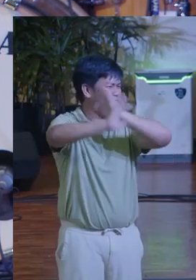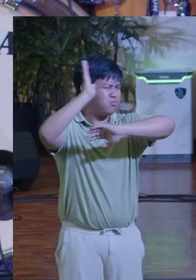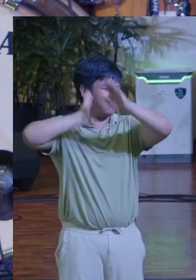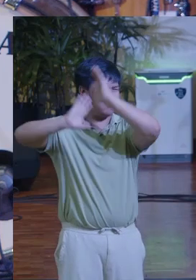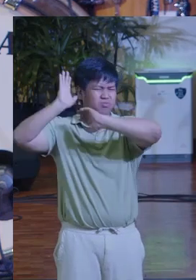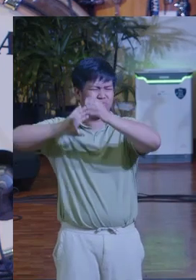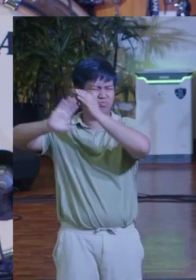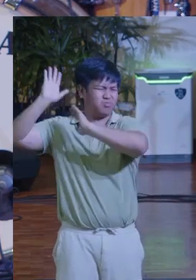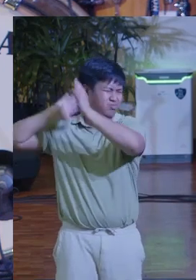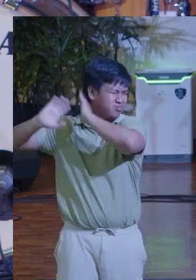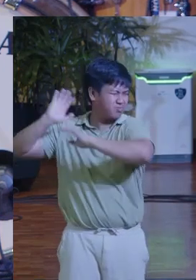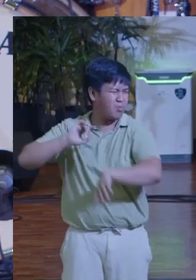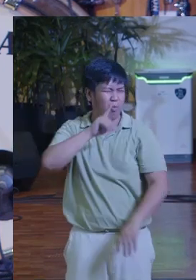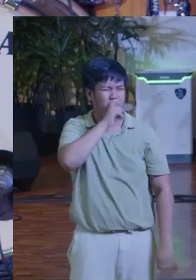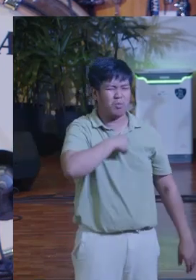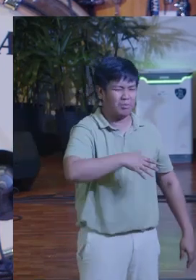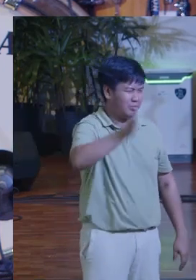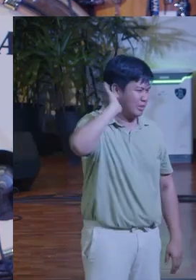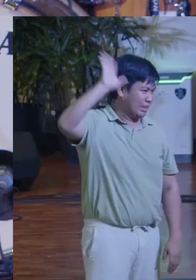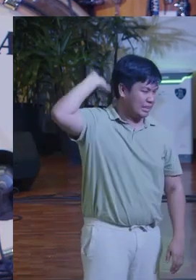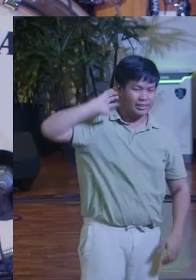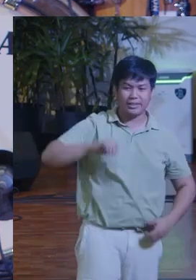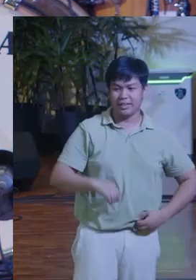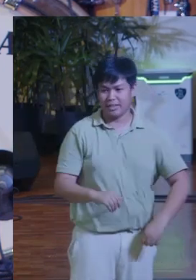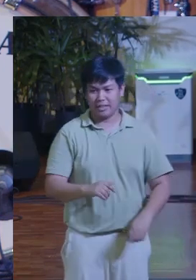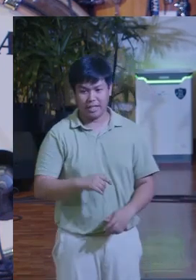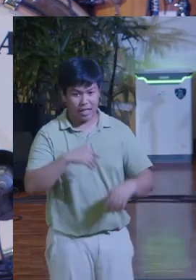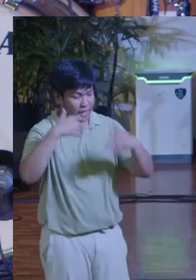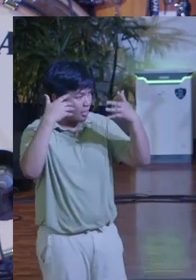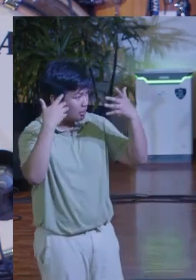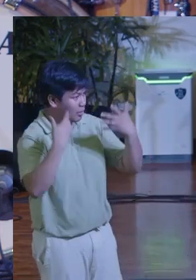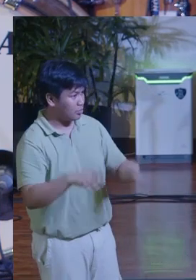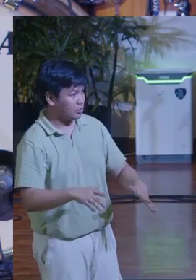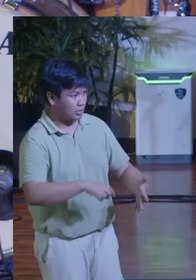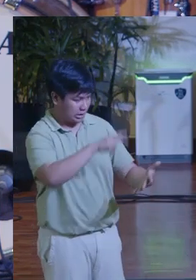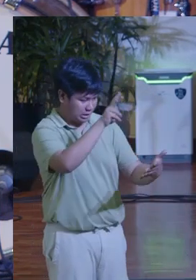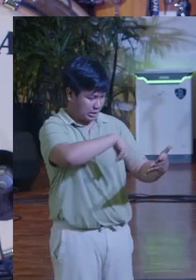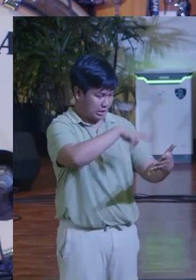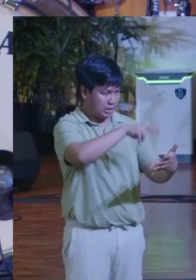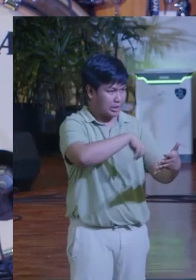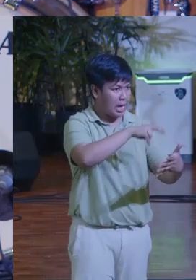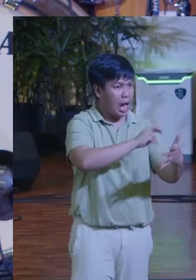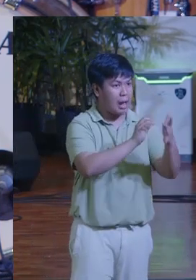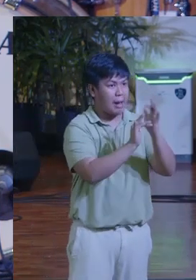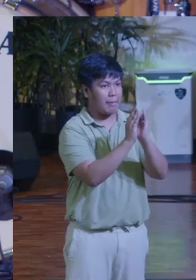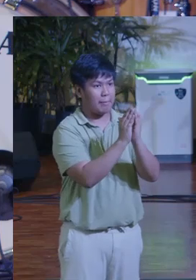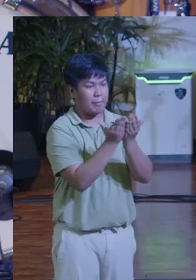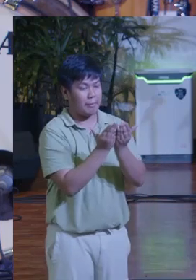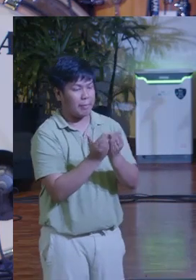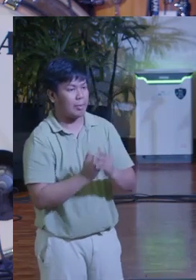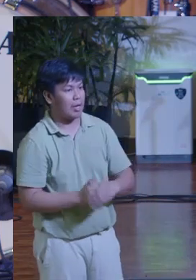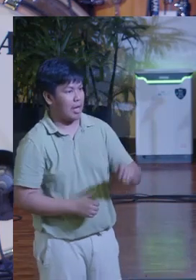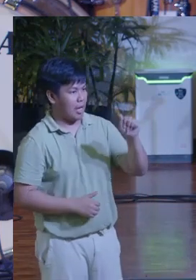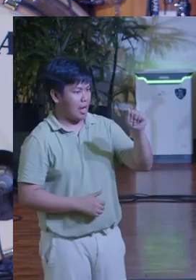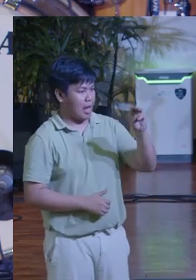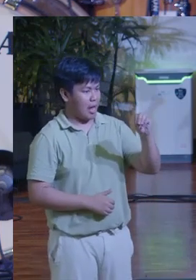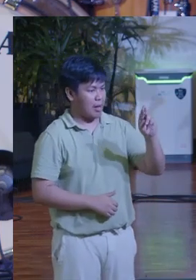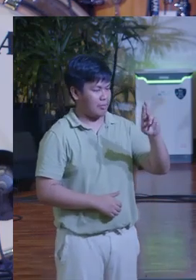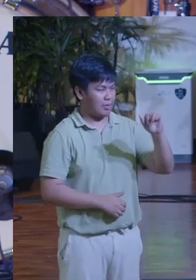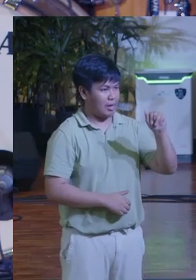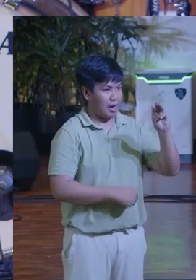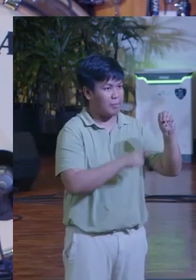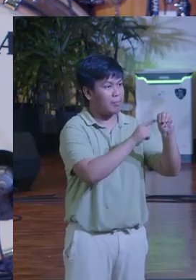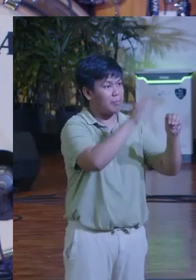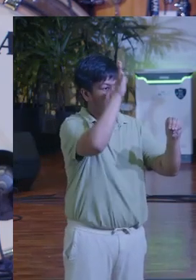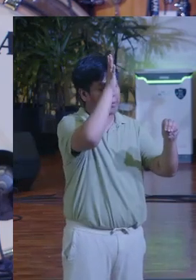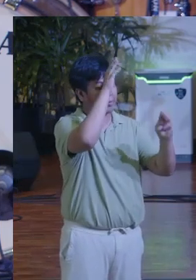itong mga pangyayaring ito. So kung babasahin natin sa scripture na si Amram ay galing